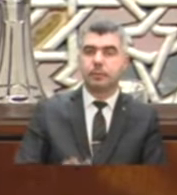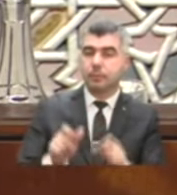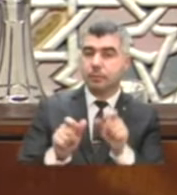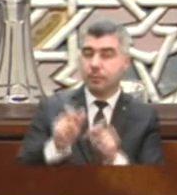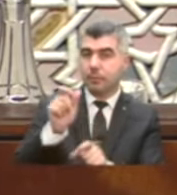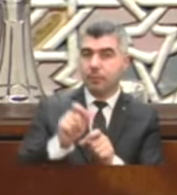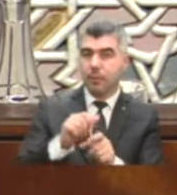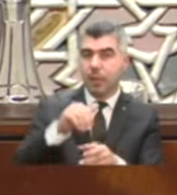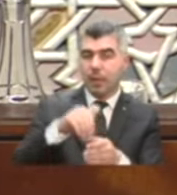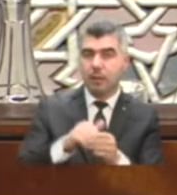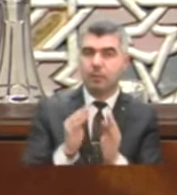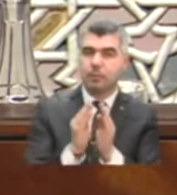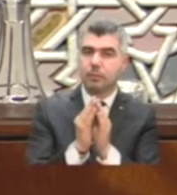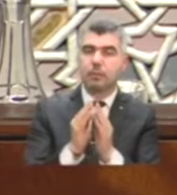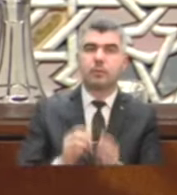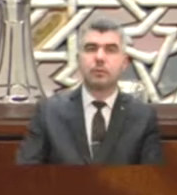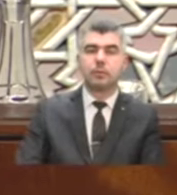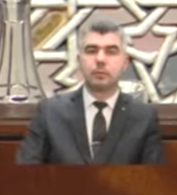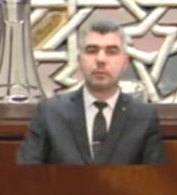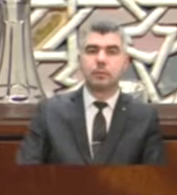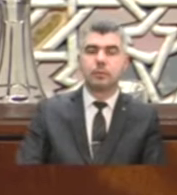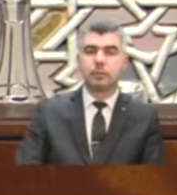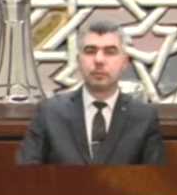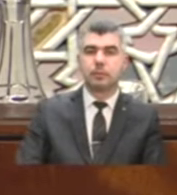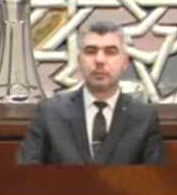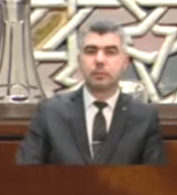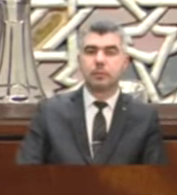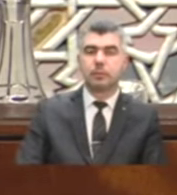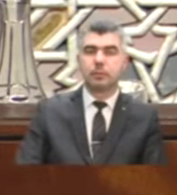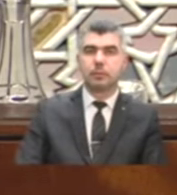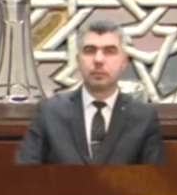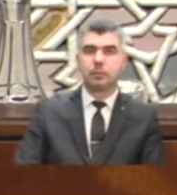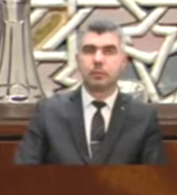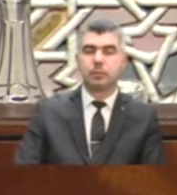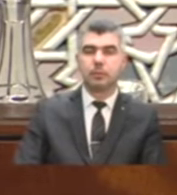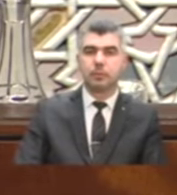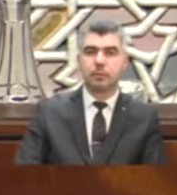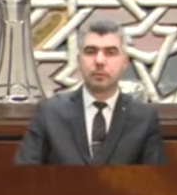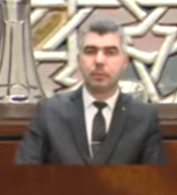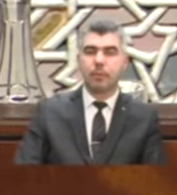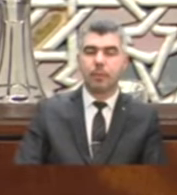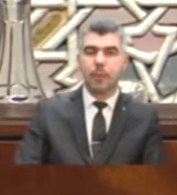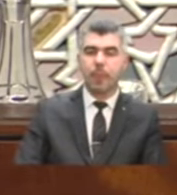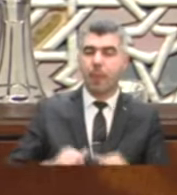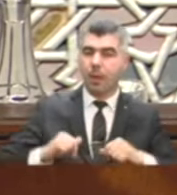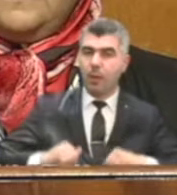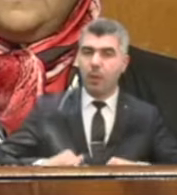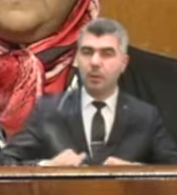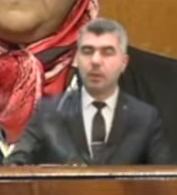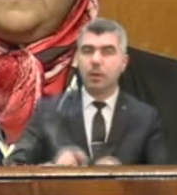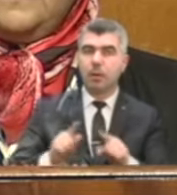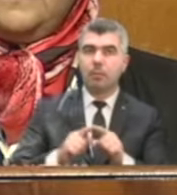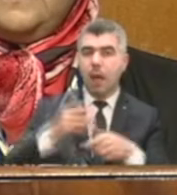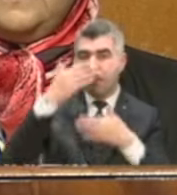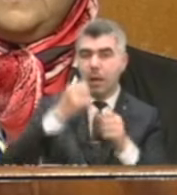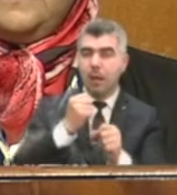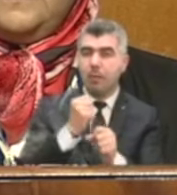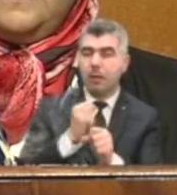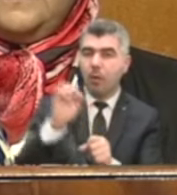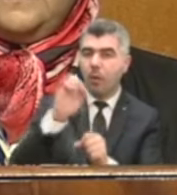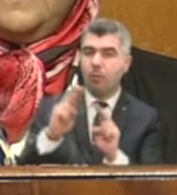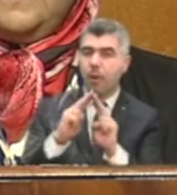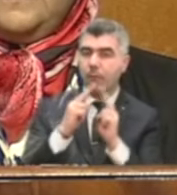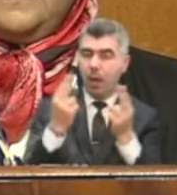عن المجموعة النيابية للعدالة والتنمية، تفضلي السيدة النائبة المحترمة. السيد الوزير، رفقا بمغاربة العالم راهم